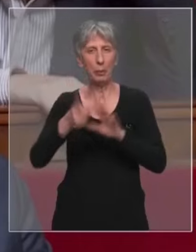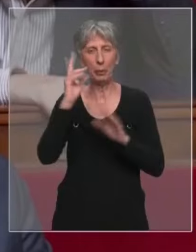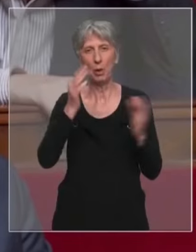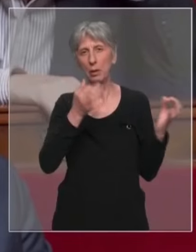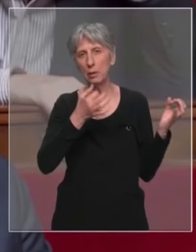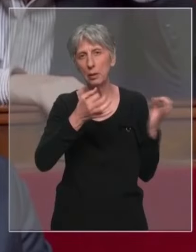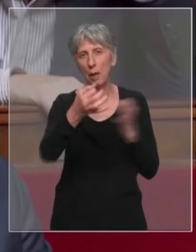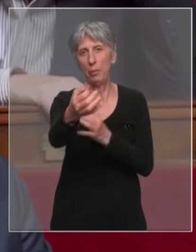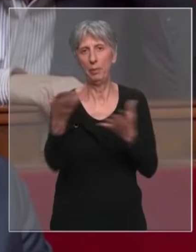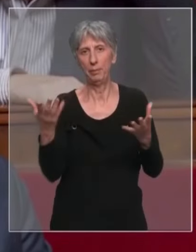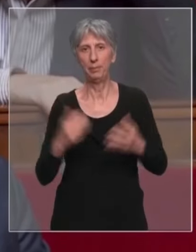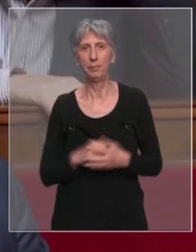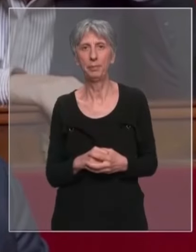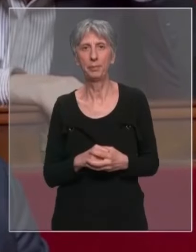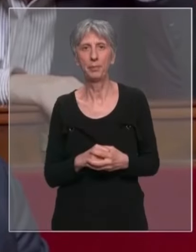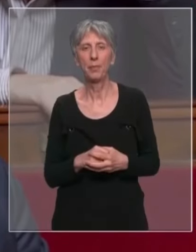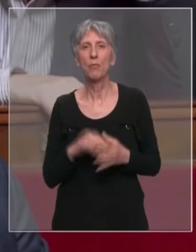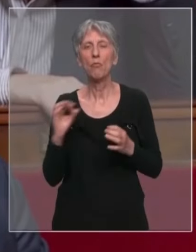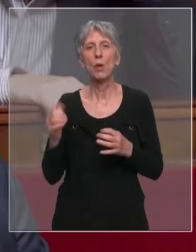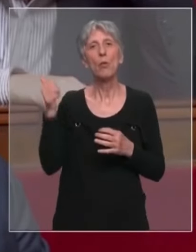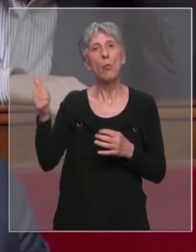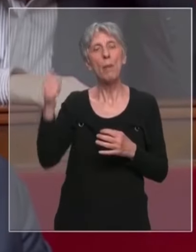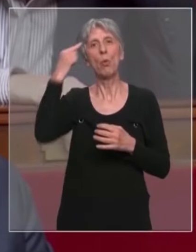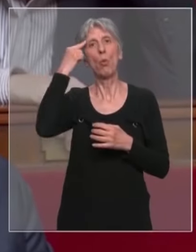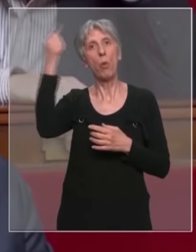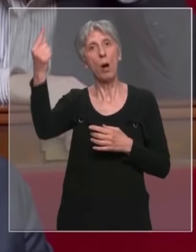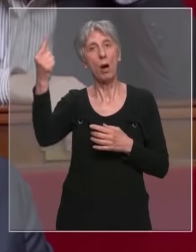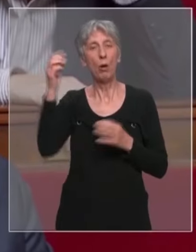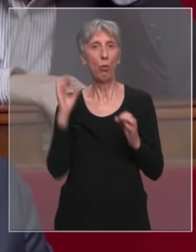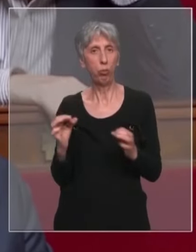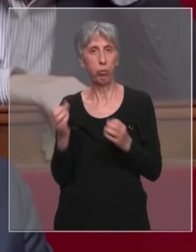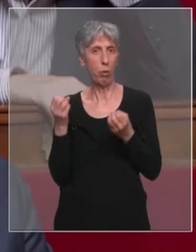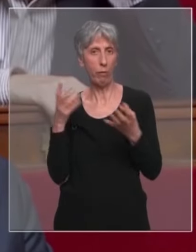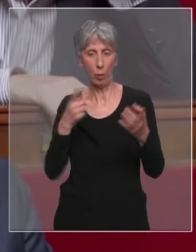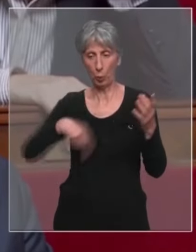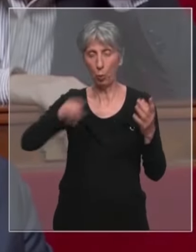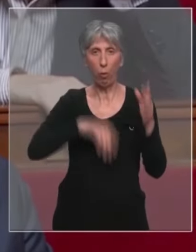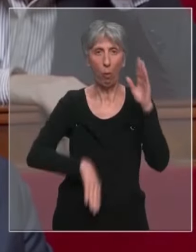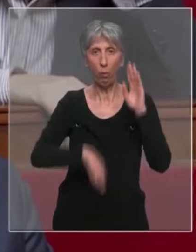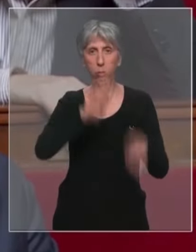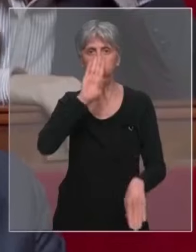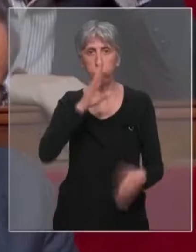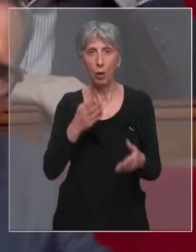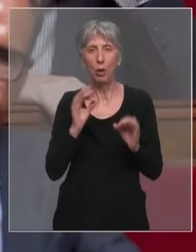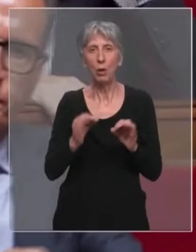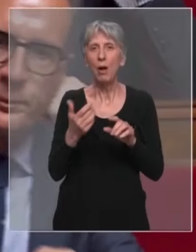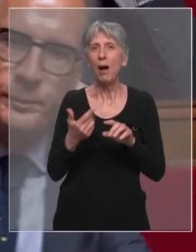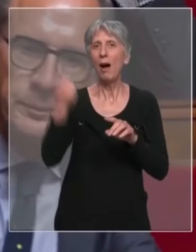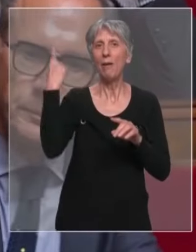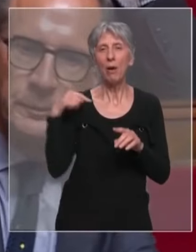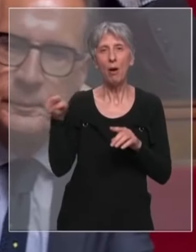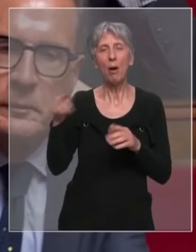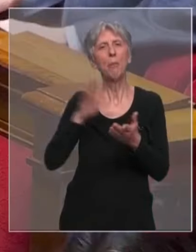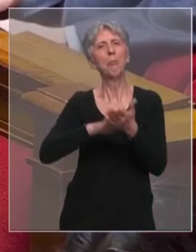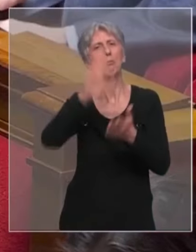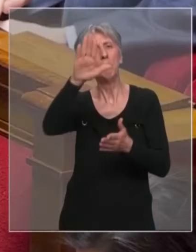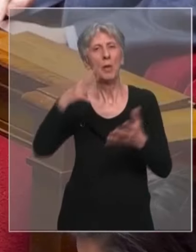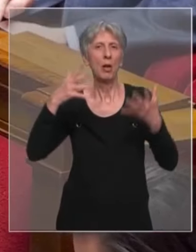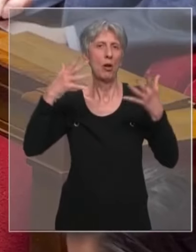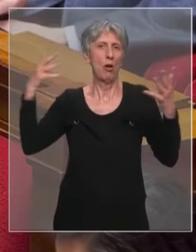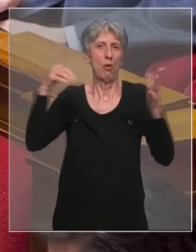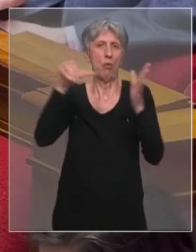acteurs du secteur. Vos certitudes, en fin de compte, nous mènent dans le mur. Votre prédécesseur promettait une grande loi